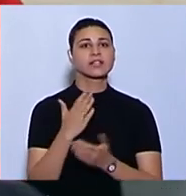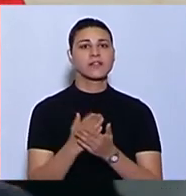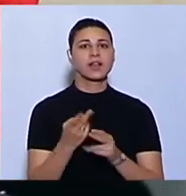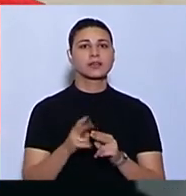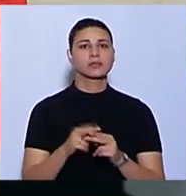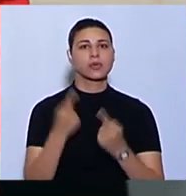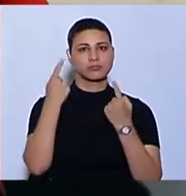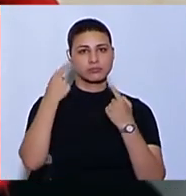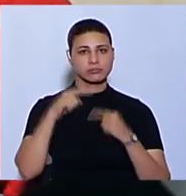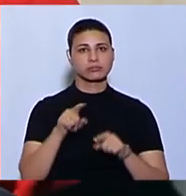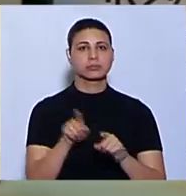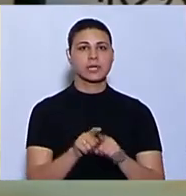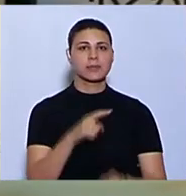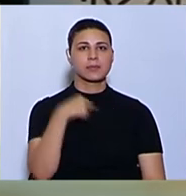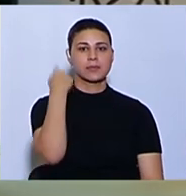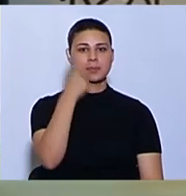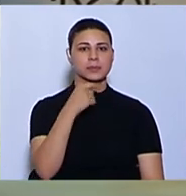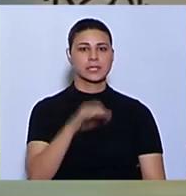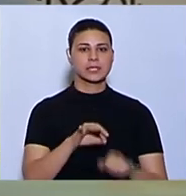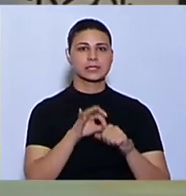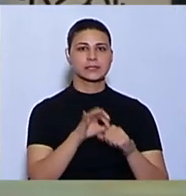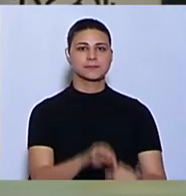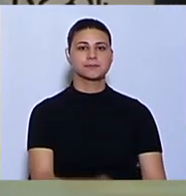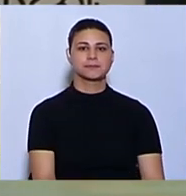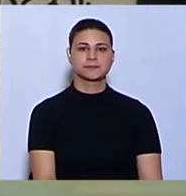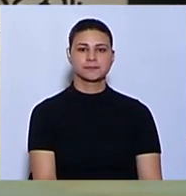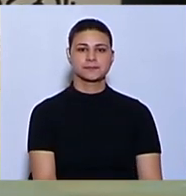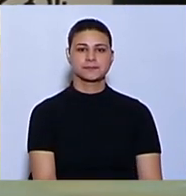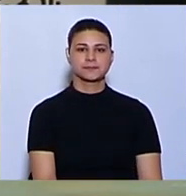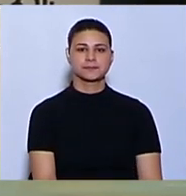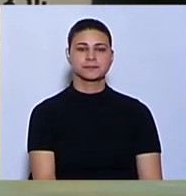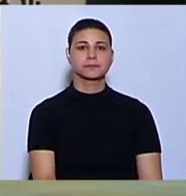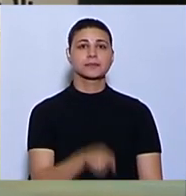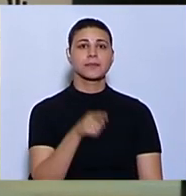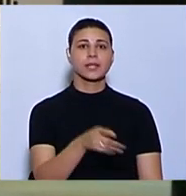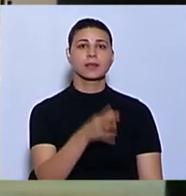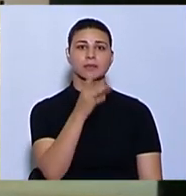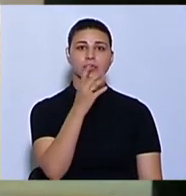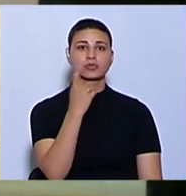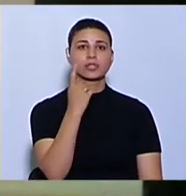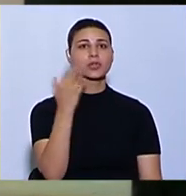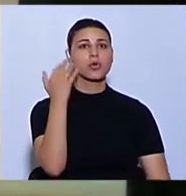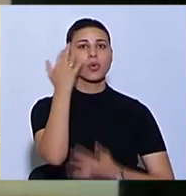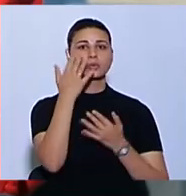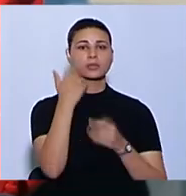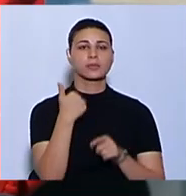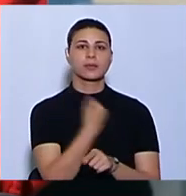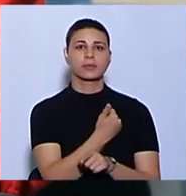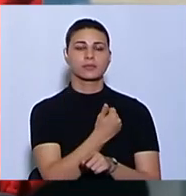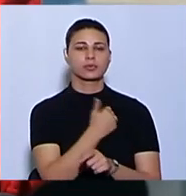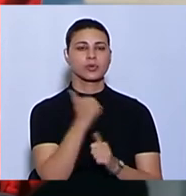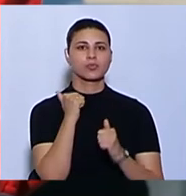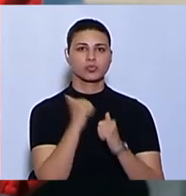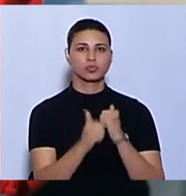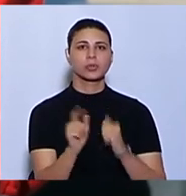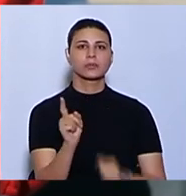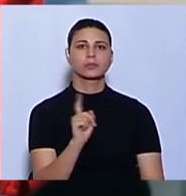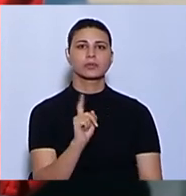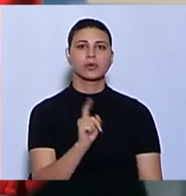იძულებით გადაადგილებული პირი და ასე შემდეგ. იმ პერიოდში ერთადერთი ოცნება მქონდა, სურვილი მქონდა,